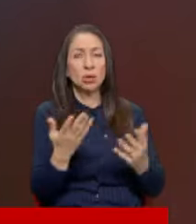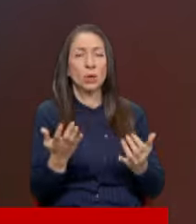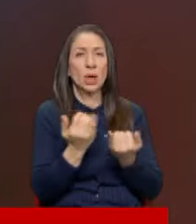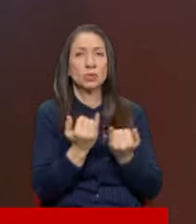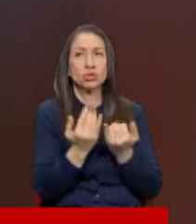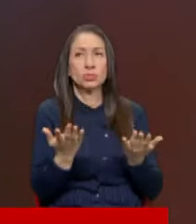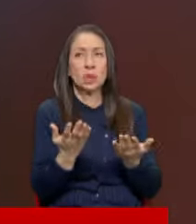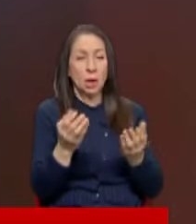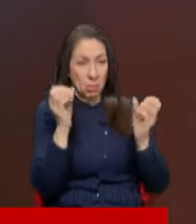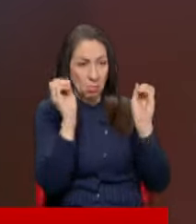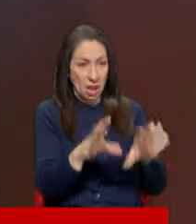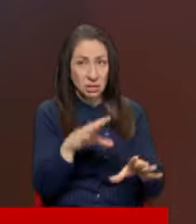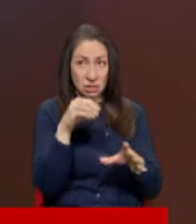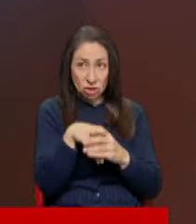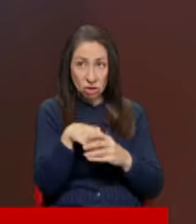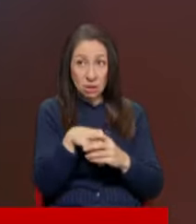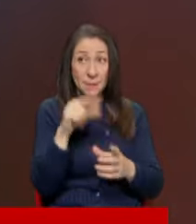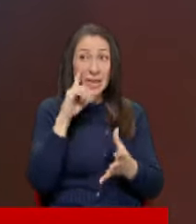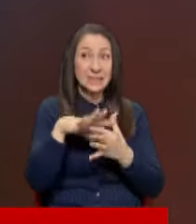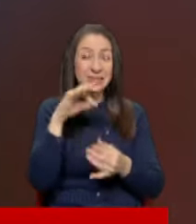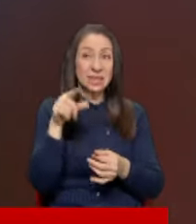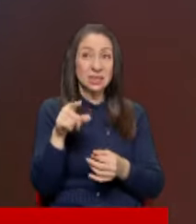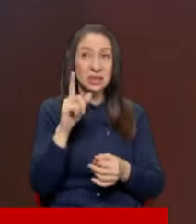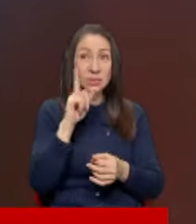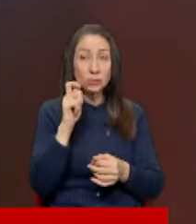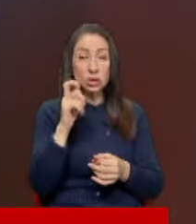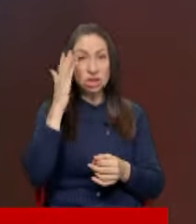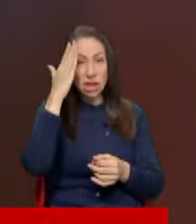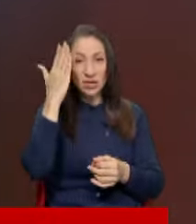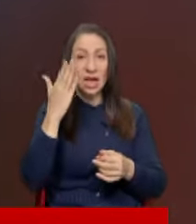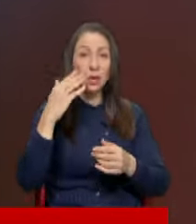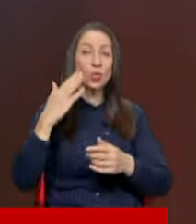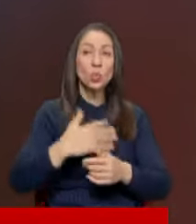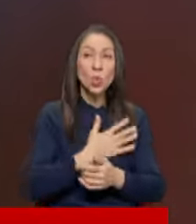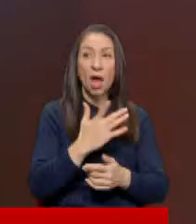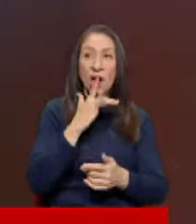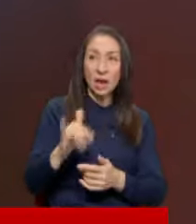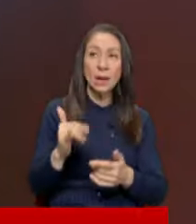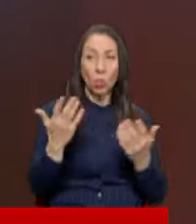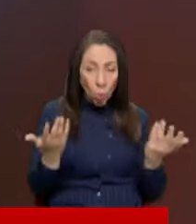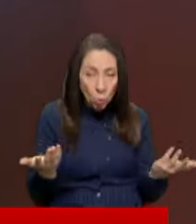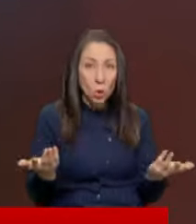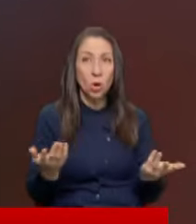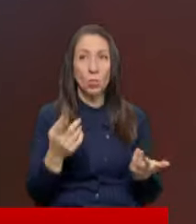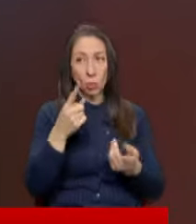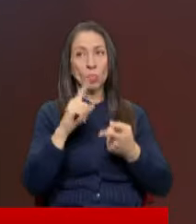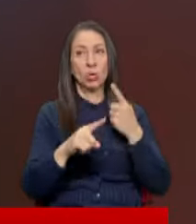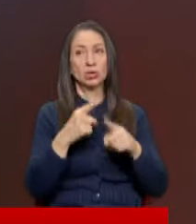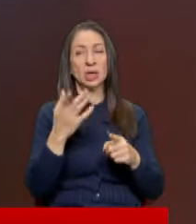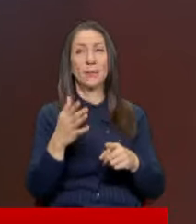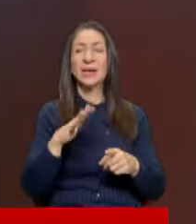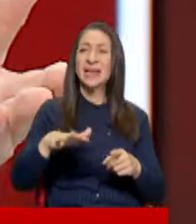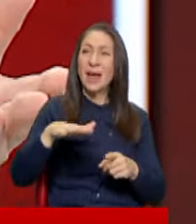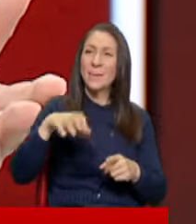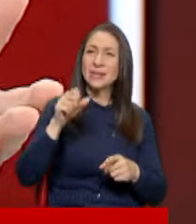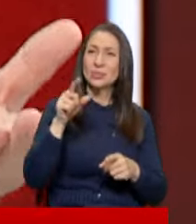kardeşim bıraktı diye bir insanın namusuna şerefine haysiyetine hakaret edilir mi ya bu mu siyaset yani Ama genel